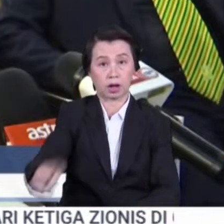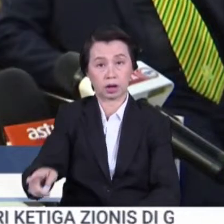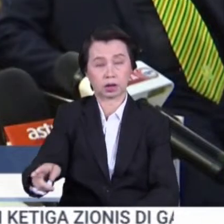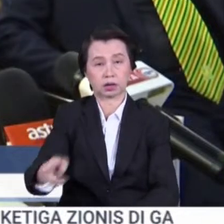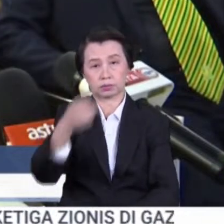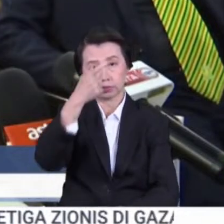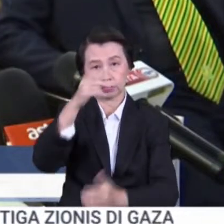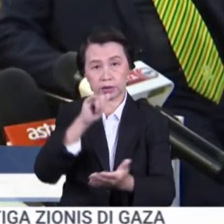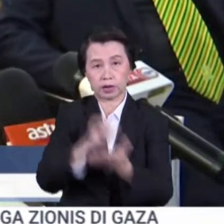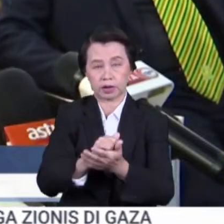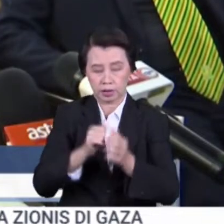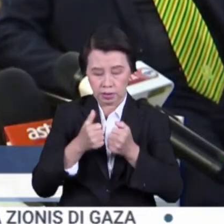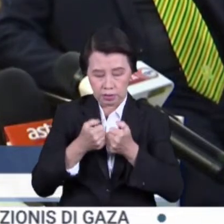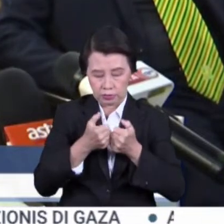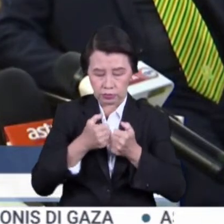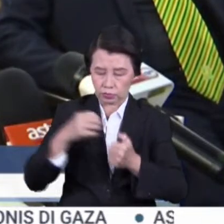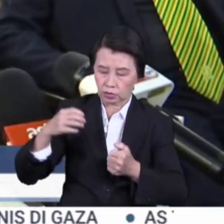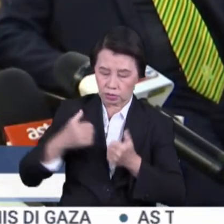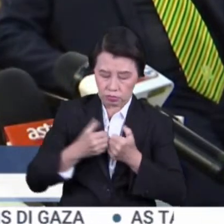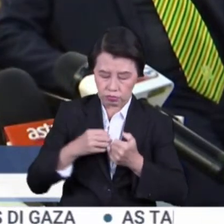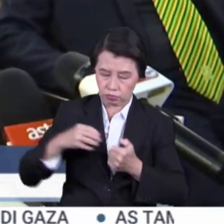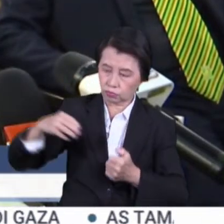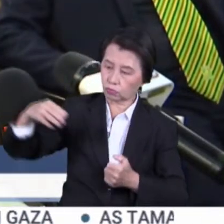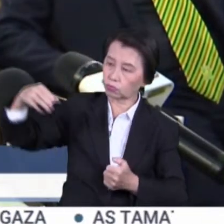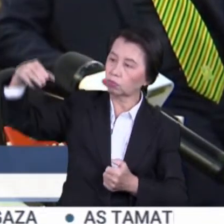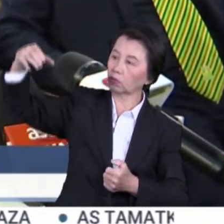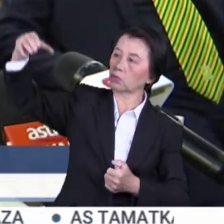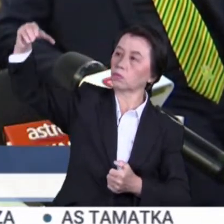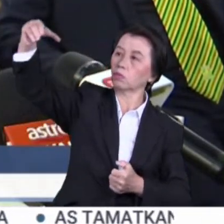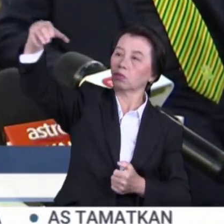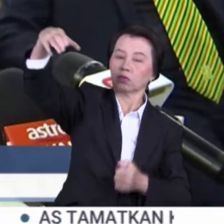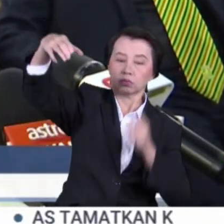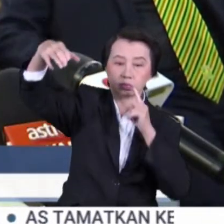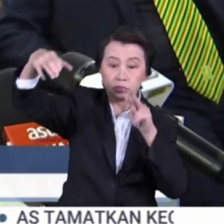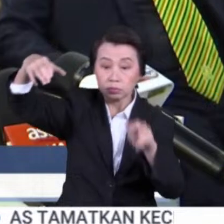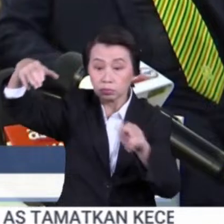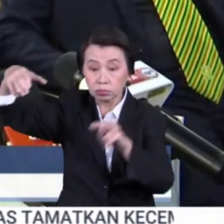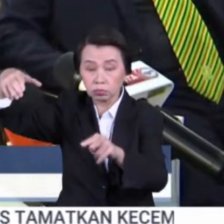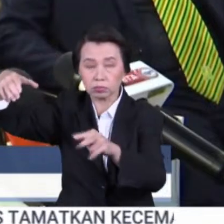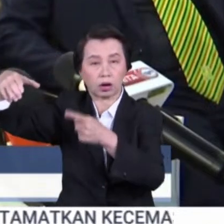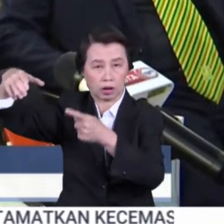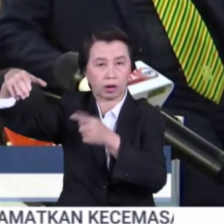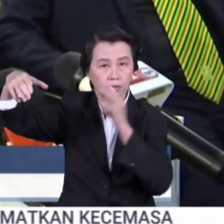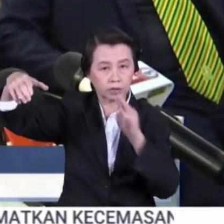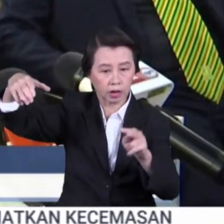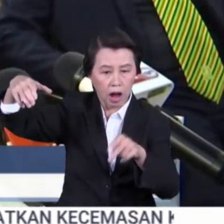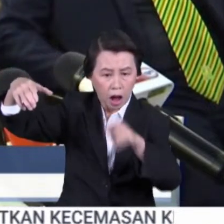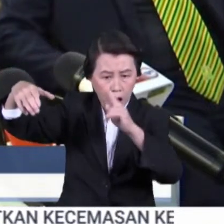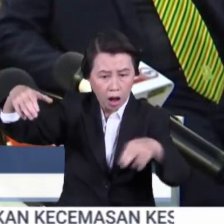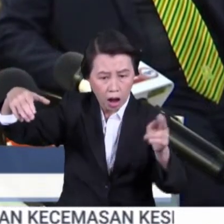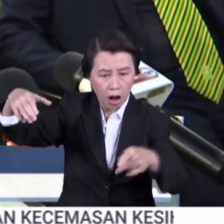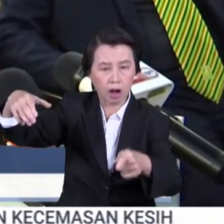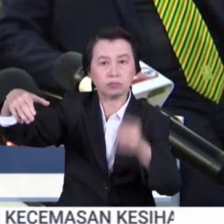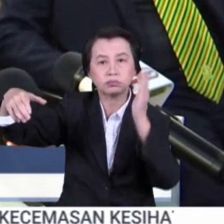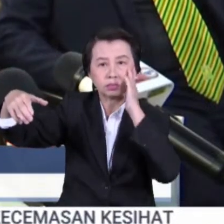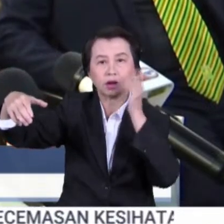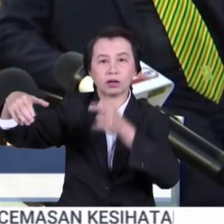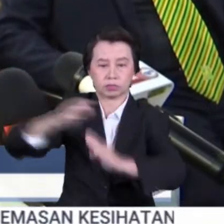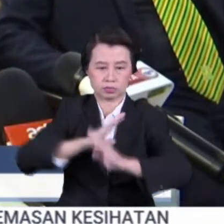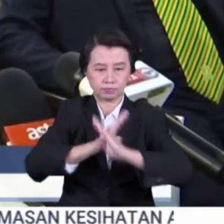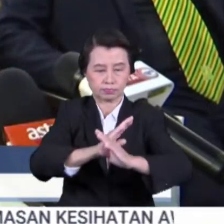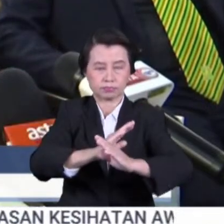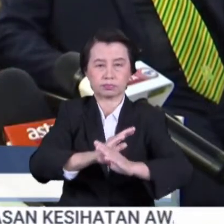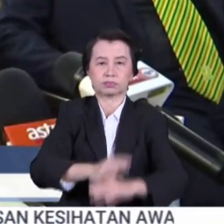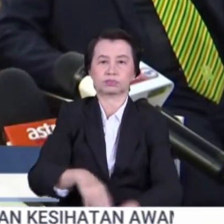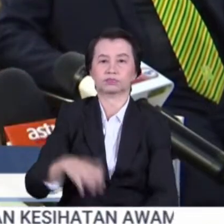sebab itulah drone seperti ini tak boleh digunakan untuk memantau, untuk memastikan aktiviti-aktiviti ini dapat dibendung. Dato'